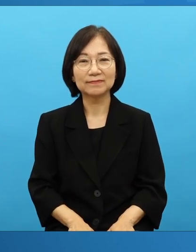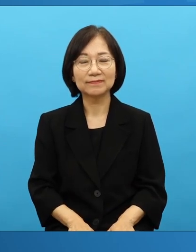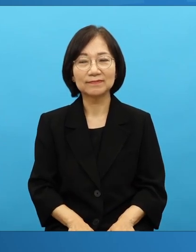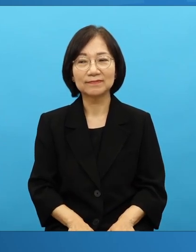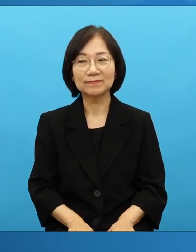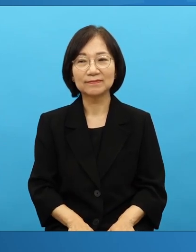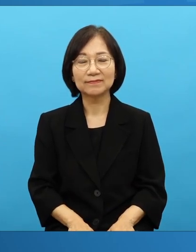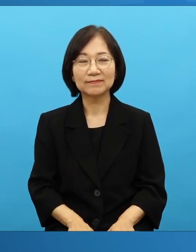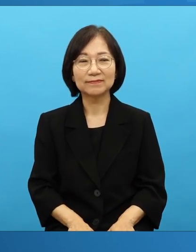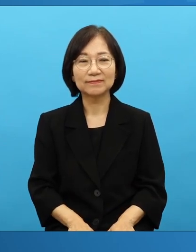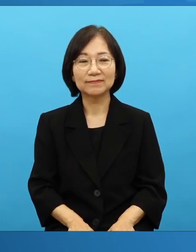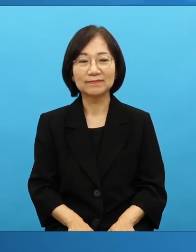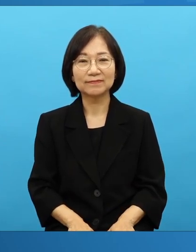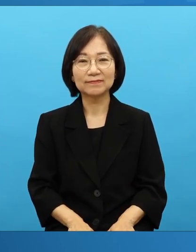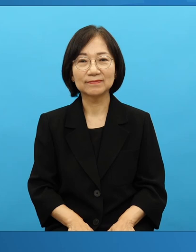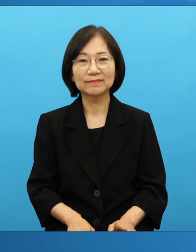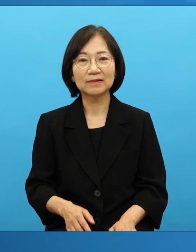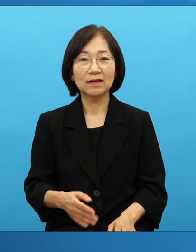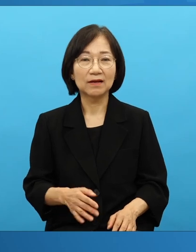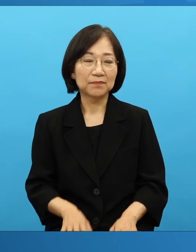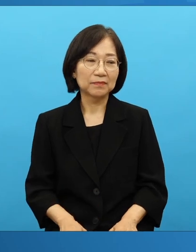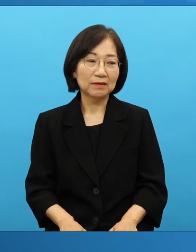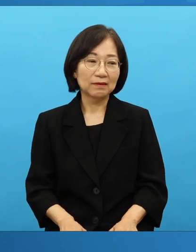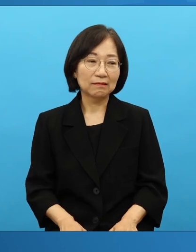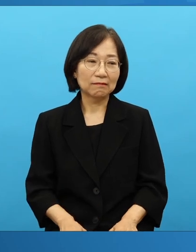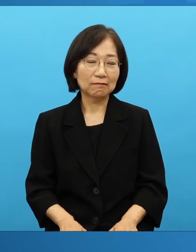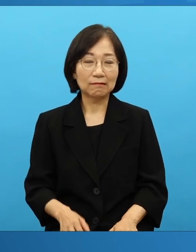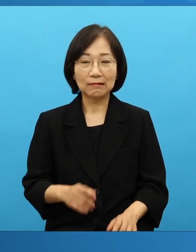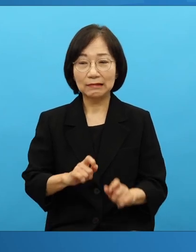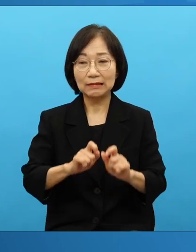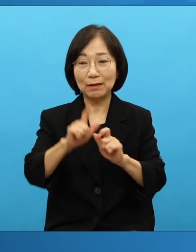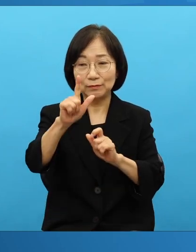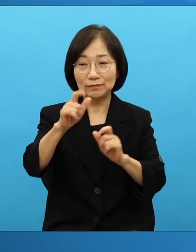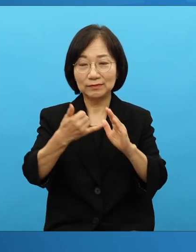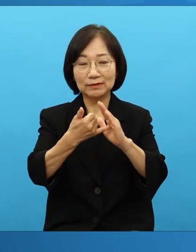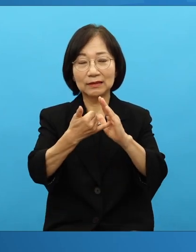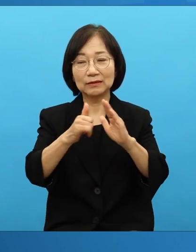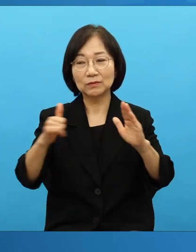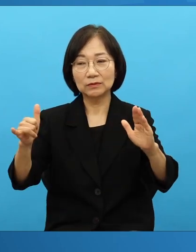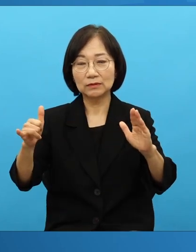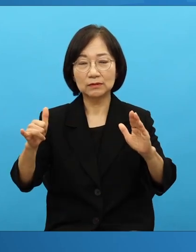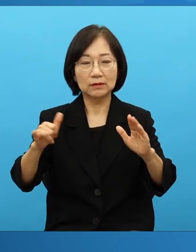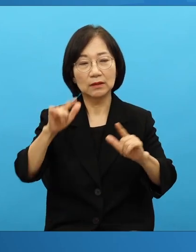가족들이 사실상 포기하고 있어요. 왜냐? 안 되니까.